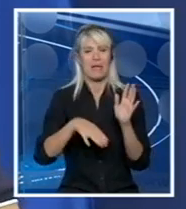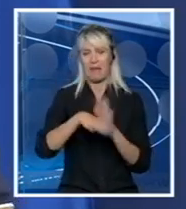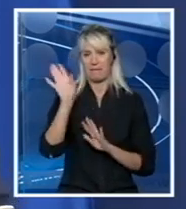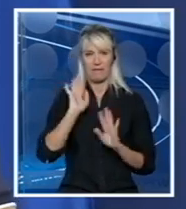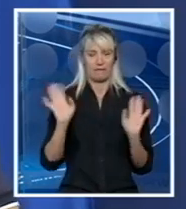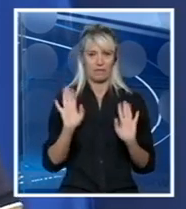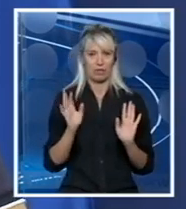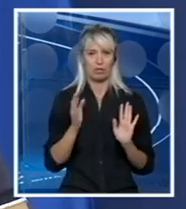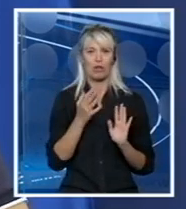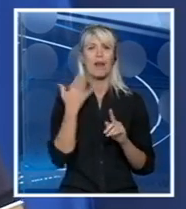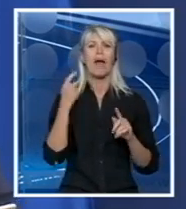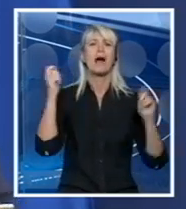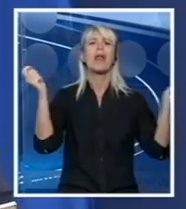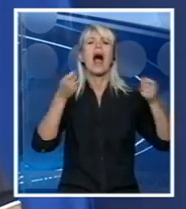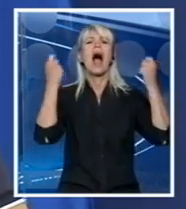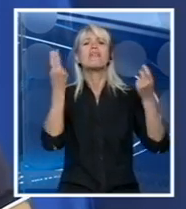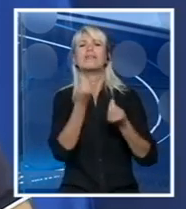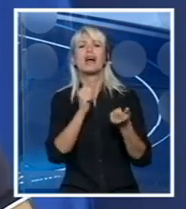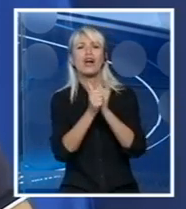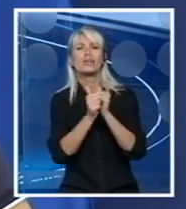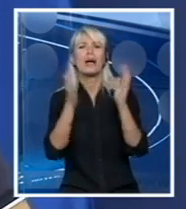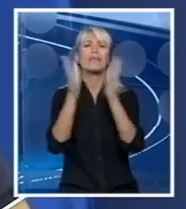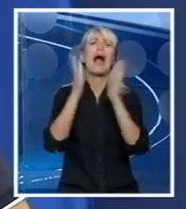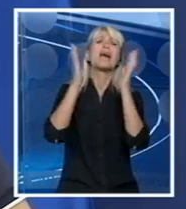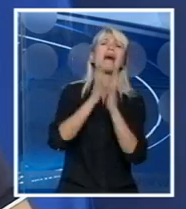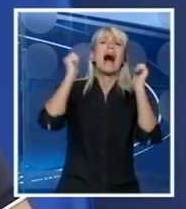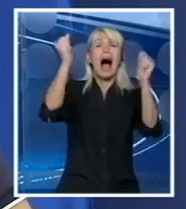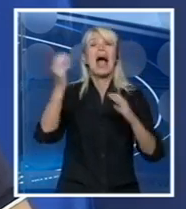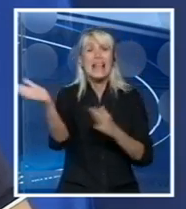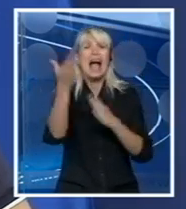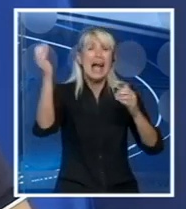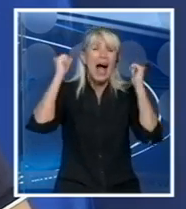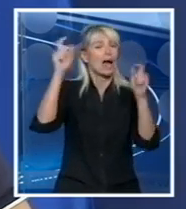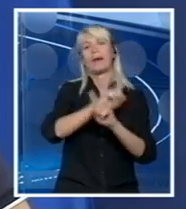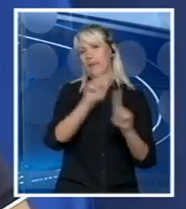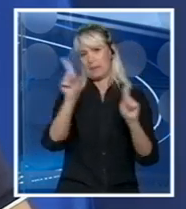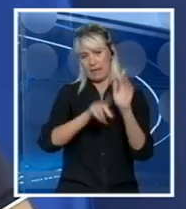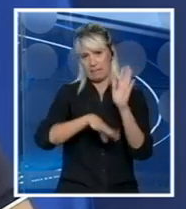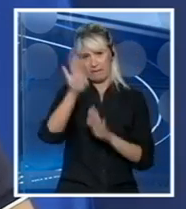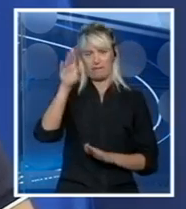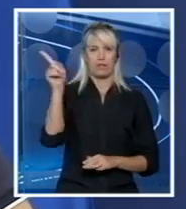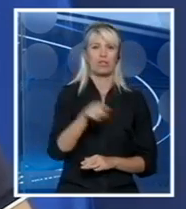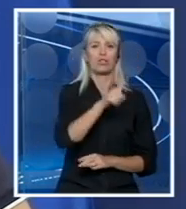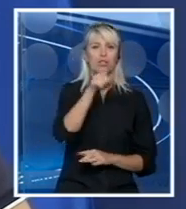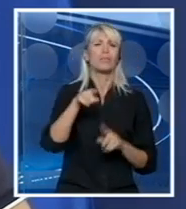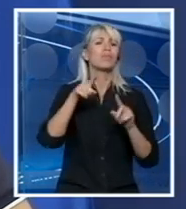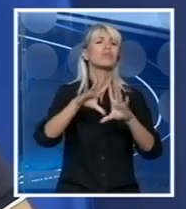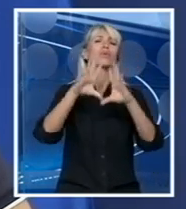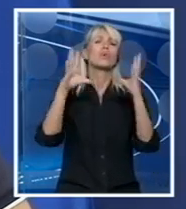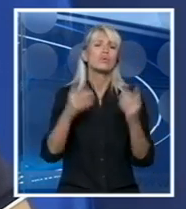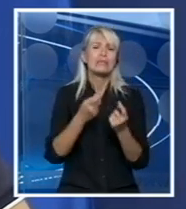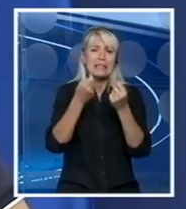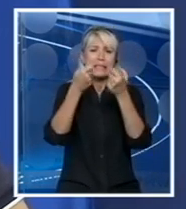skandiranja, navijanja u nekom sportu i tako dalje. To su sve stvari o kojima će se